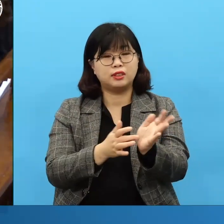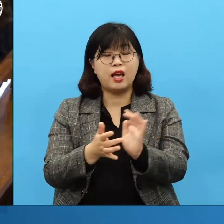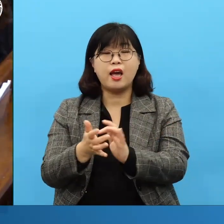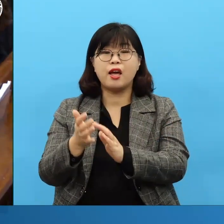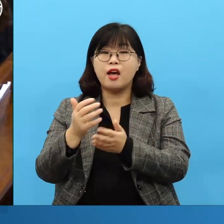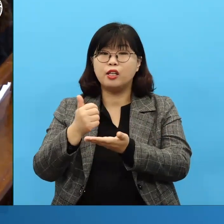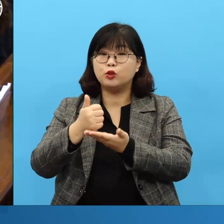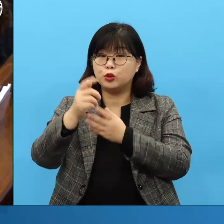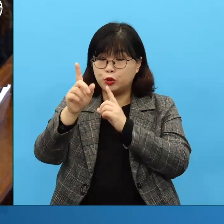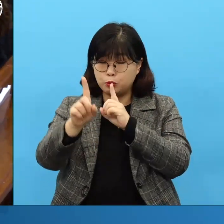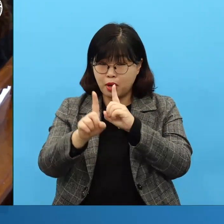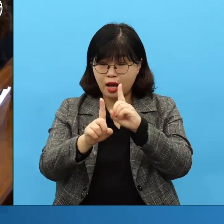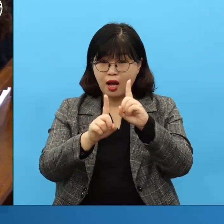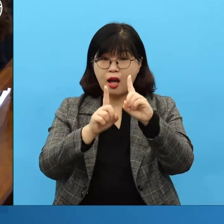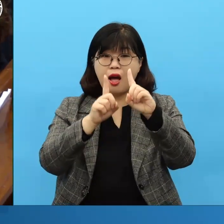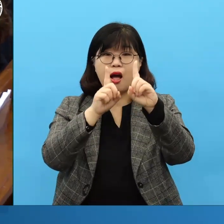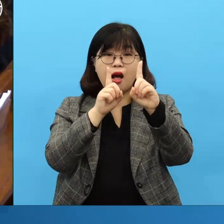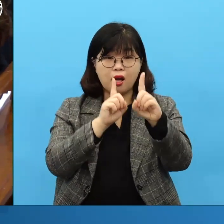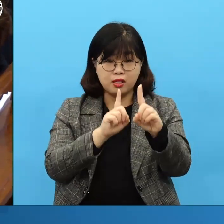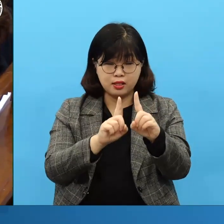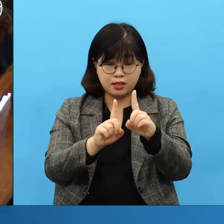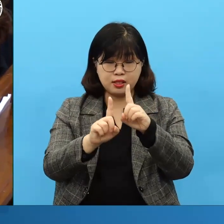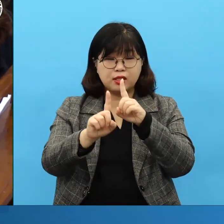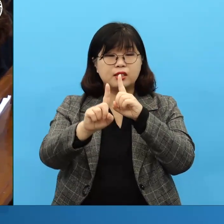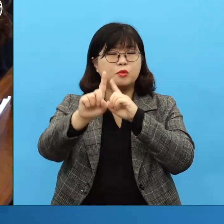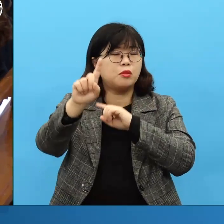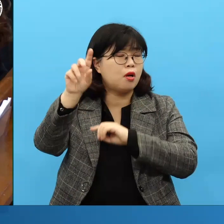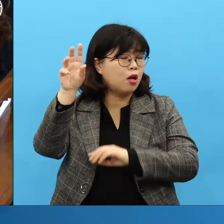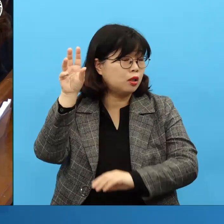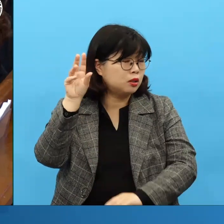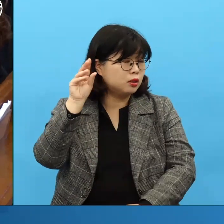다만 예수 말씀